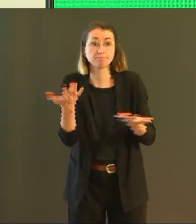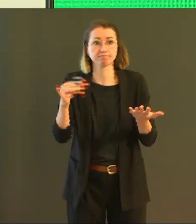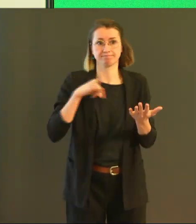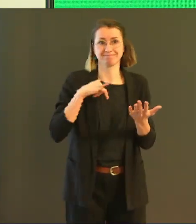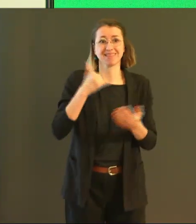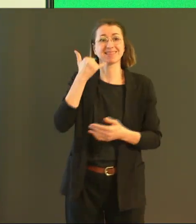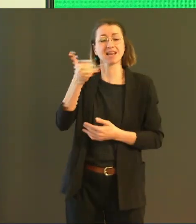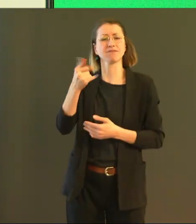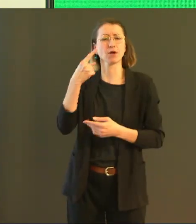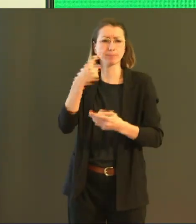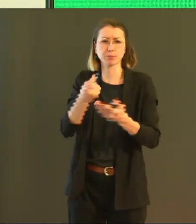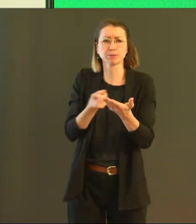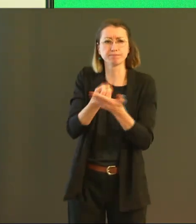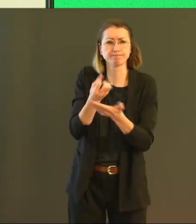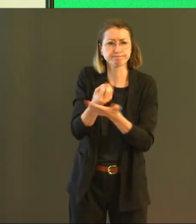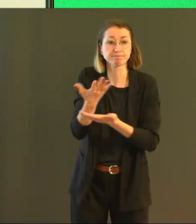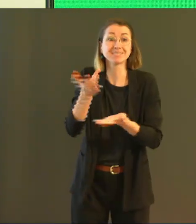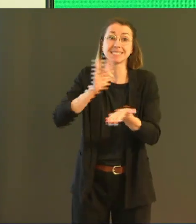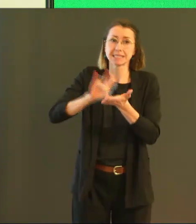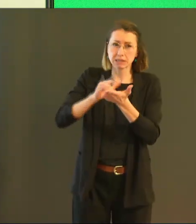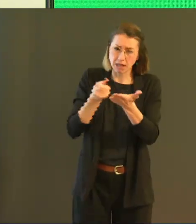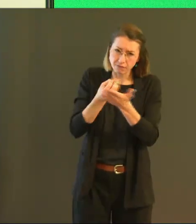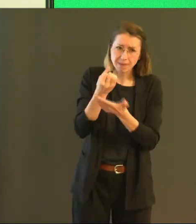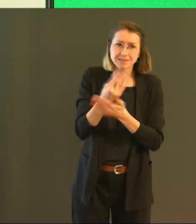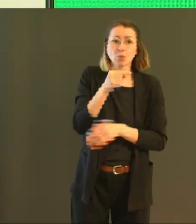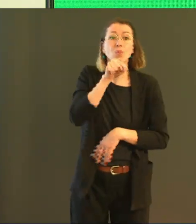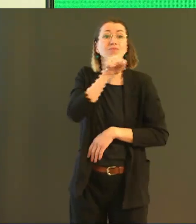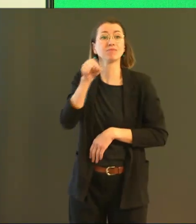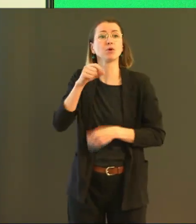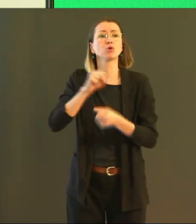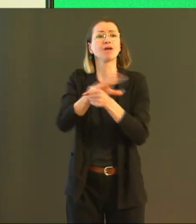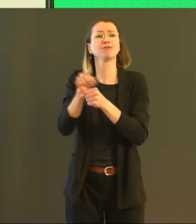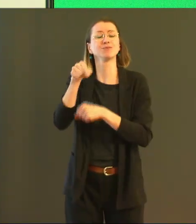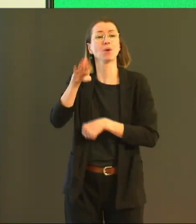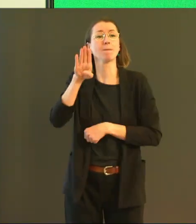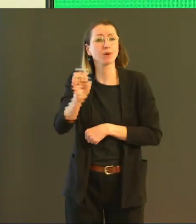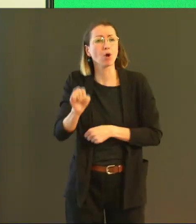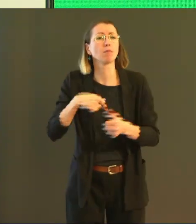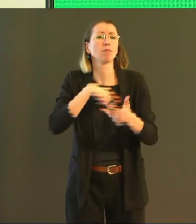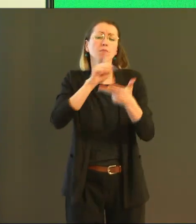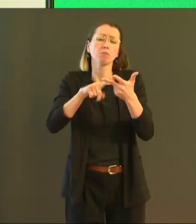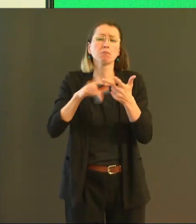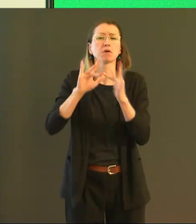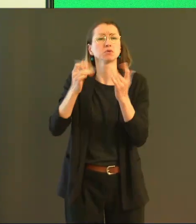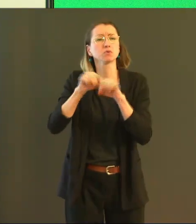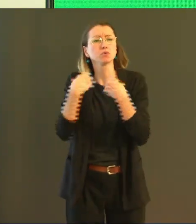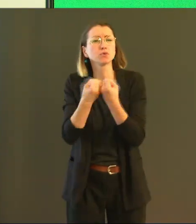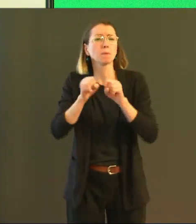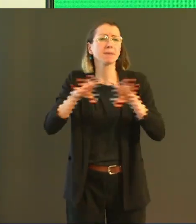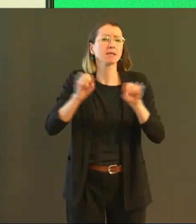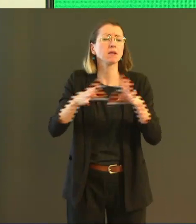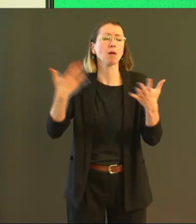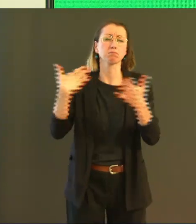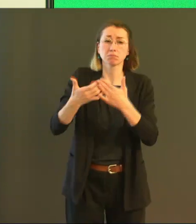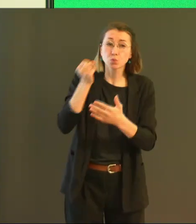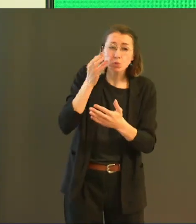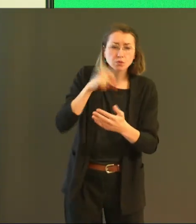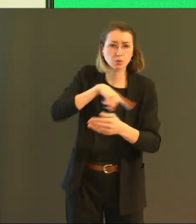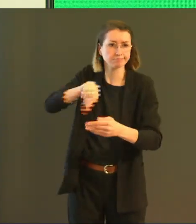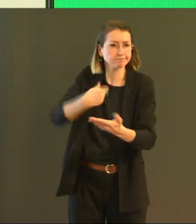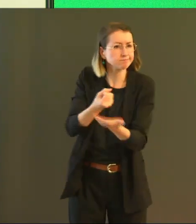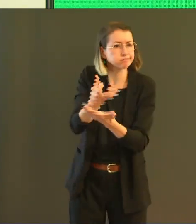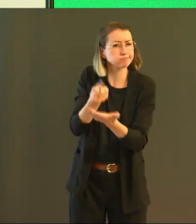info tirer coronavirus point b e ou via nos médias sociaux nous vous donnons chaque jour une information et nous apportons un maximum de réponses